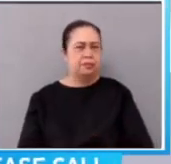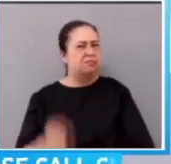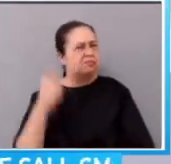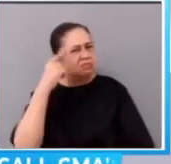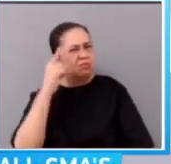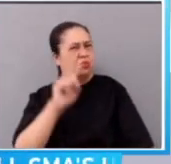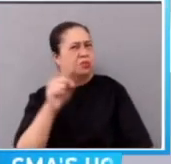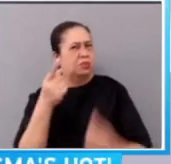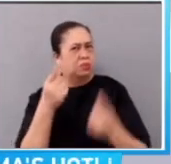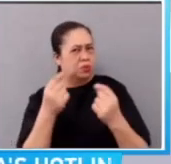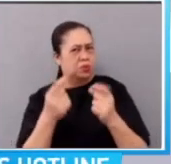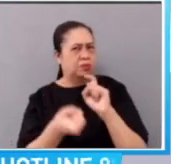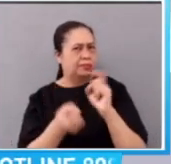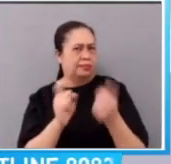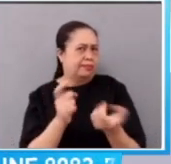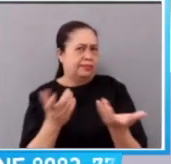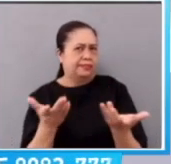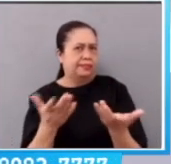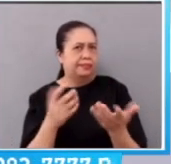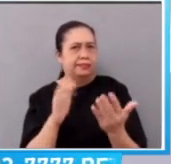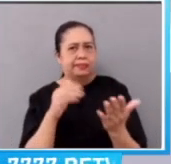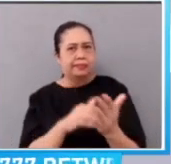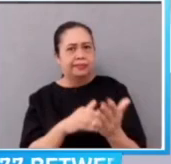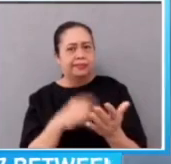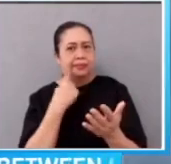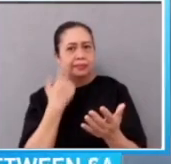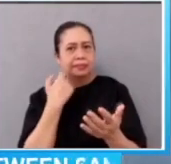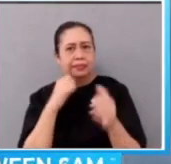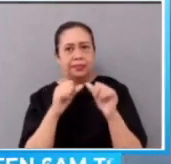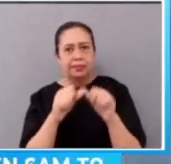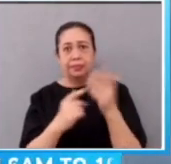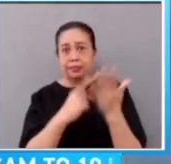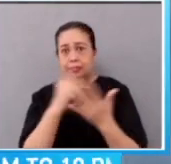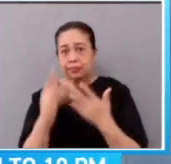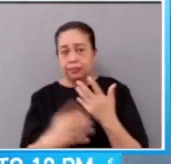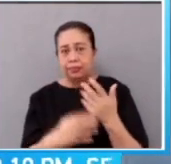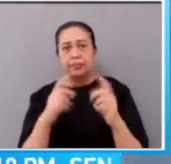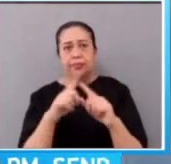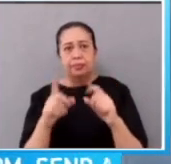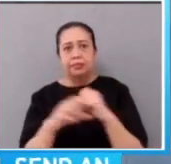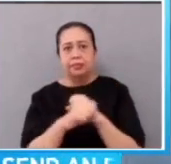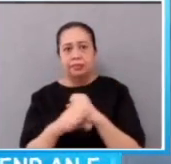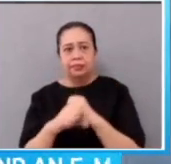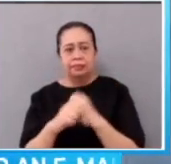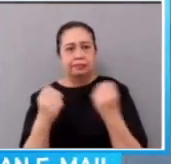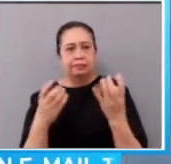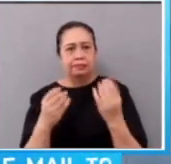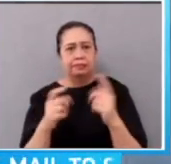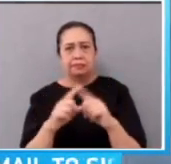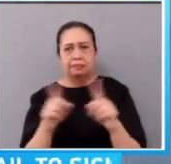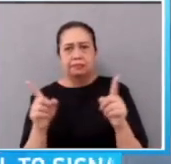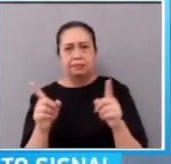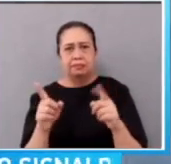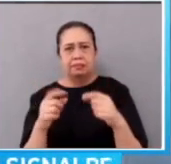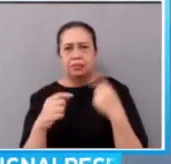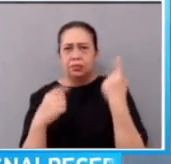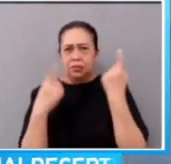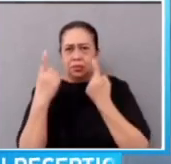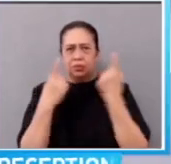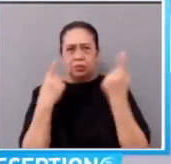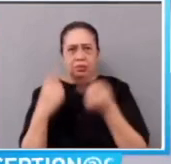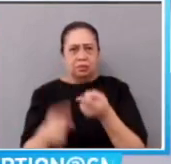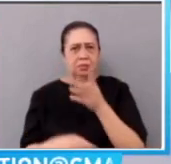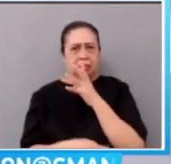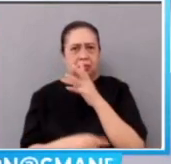mabago po ito? Again, nabanggit ko nga patuloy itong programang ito at yung advocacy ng marami. Pero nakakabahala yung binanggit po ninyo na mas dumadami